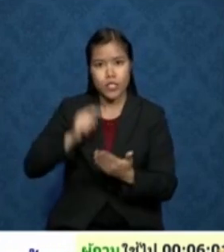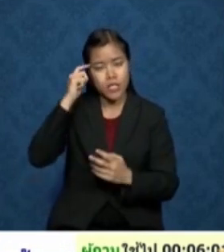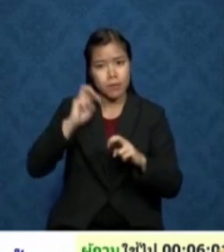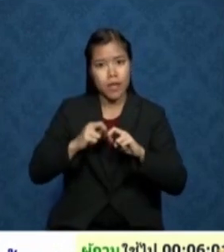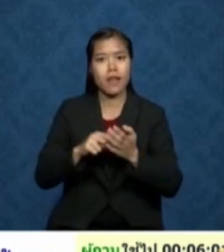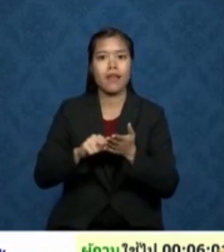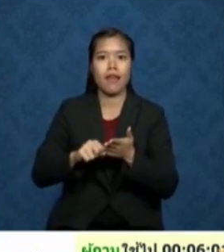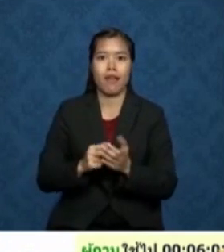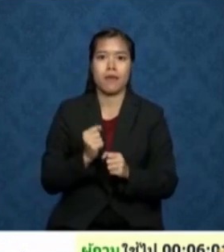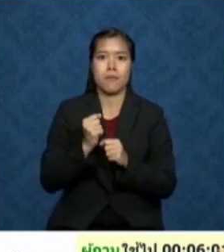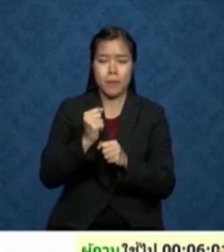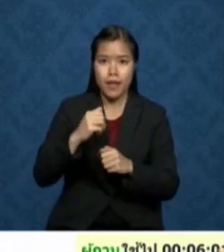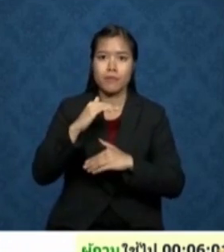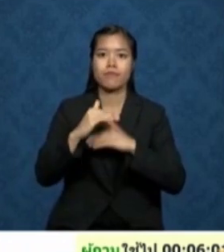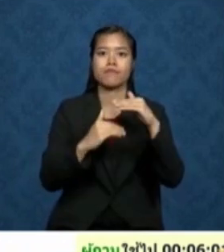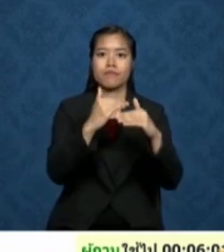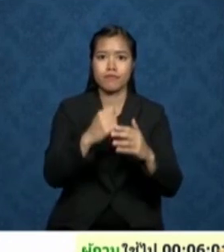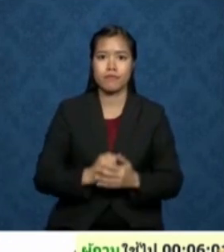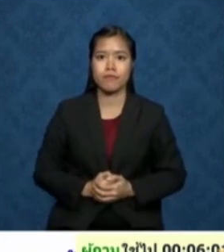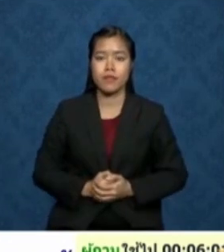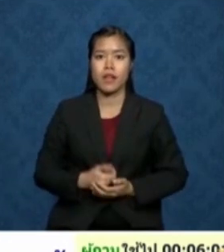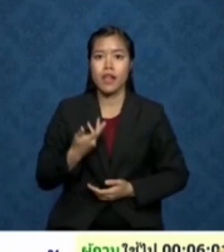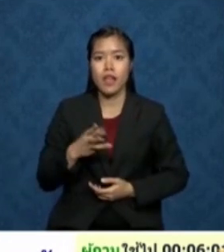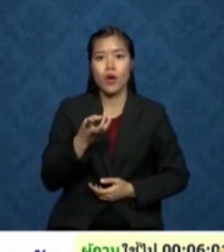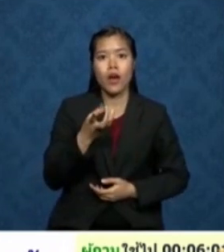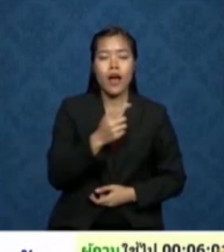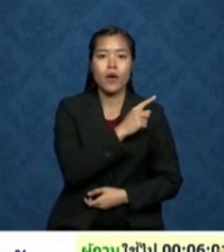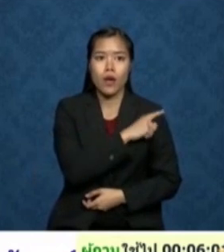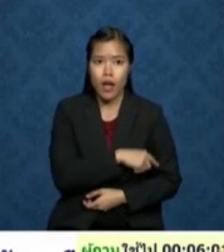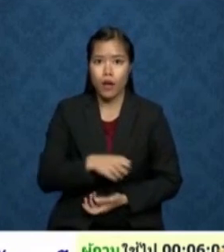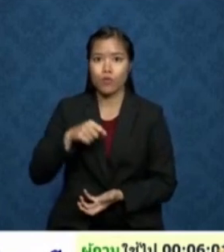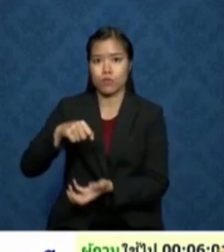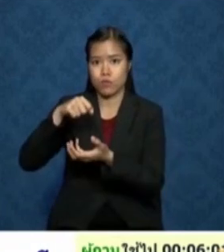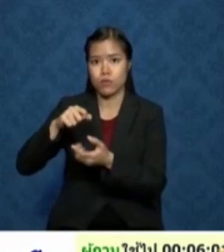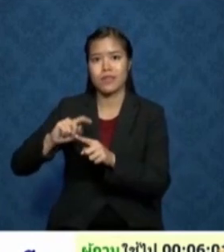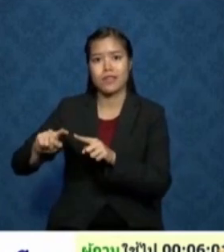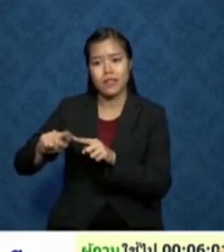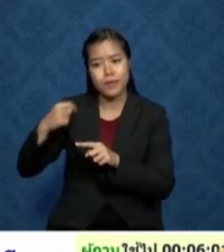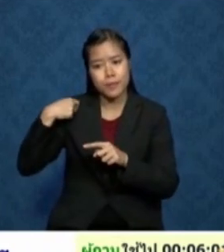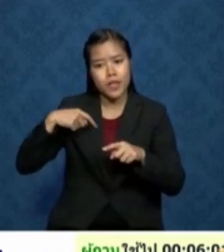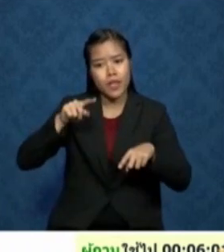ยัดีอย่ิงส่นปัญหาเรื่องราคา ขาวสารข้าวถูกต่าง ๆ ที่เกิดขึ้ peers och